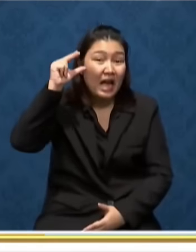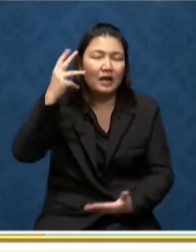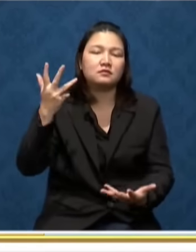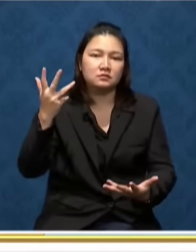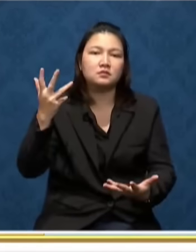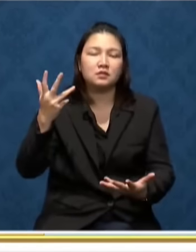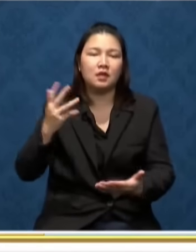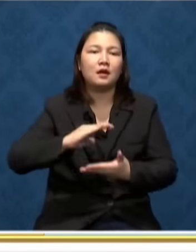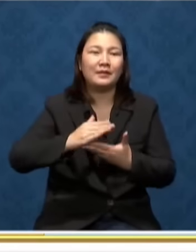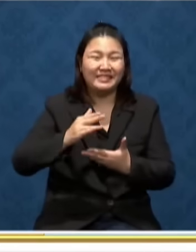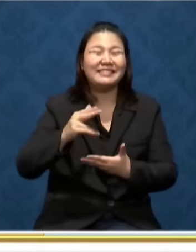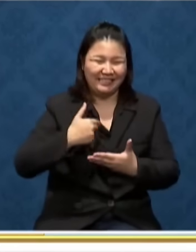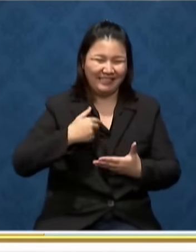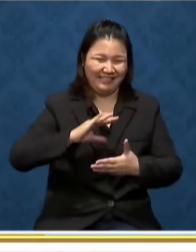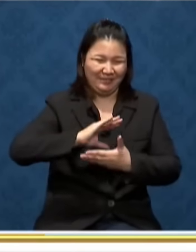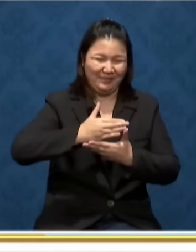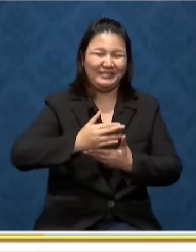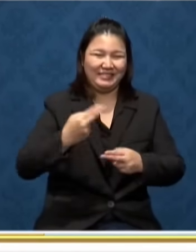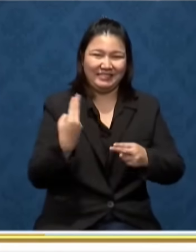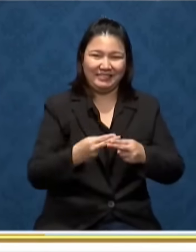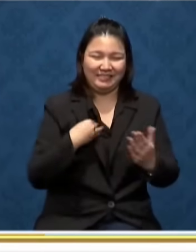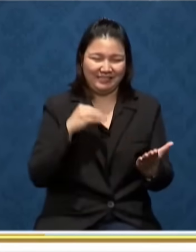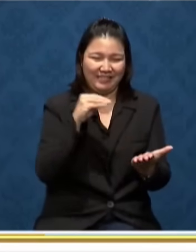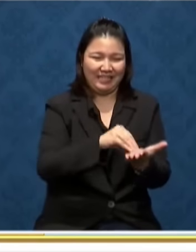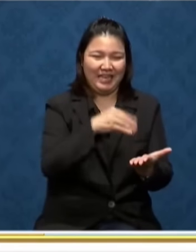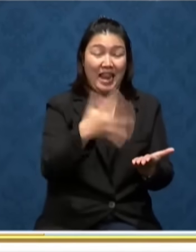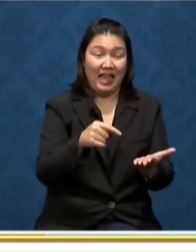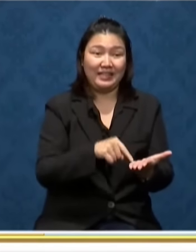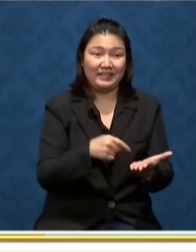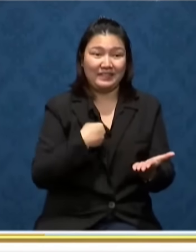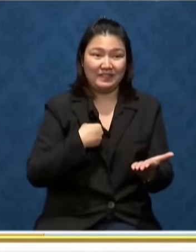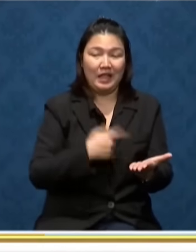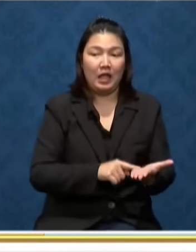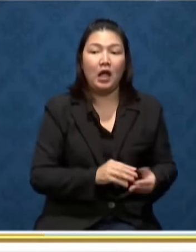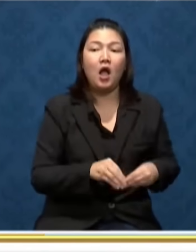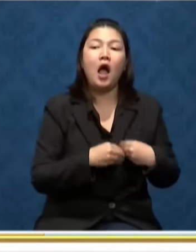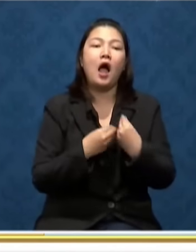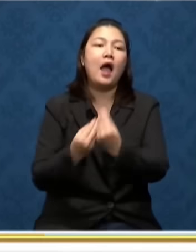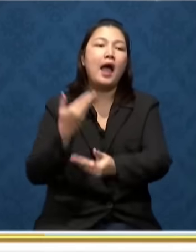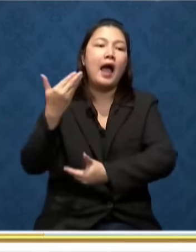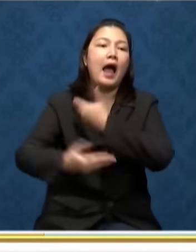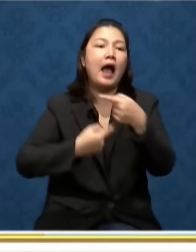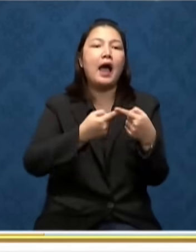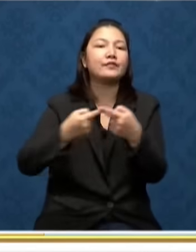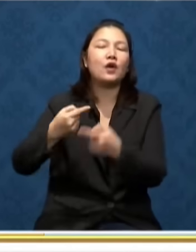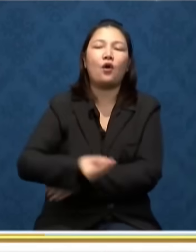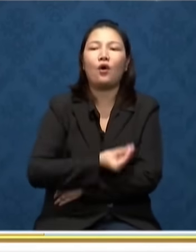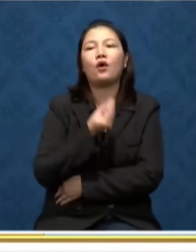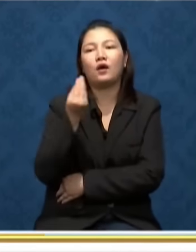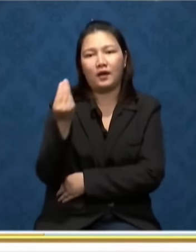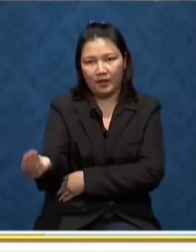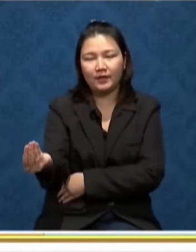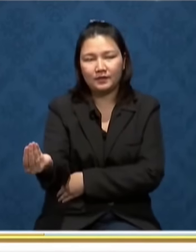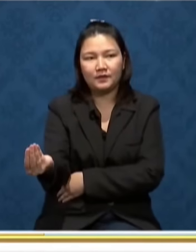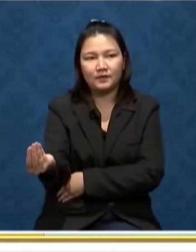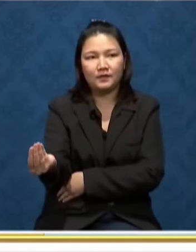บัญชีที่เจ้าของตัวจริงเปิดเอาไว้เอาไว้เอาไว้เอาไปให้คนร้ายที่เจ้าของเปิดไปให้คนร้ายเอาไว้หลอกหลอกให้